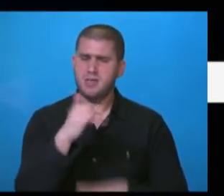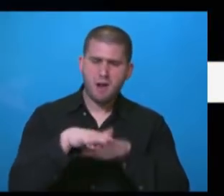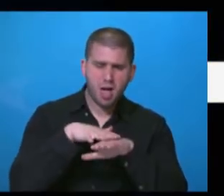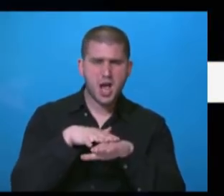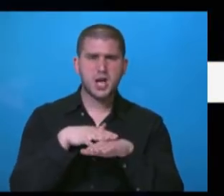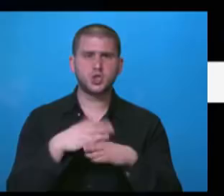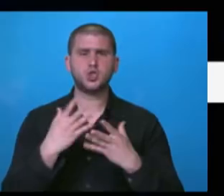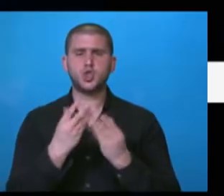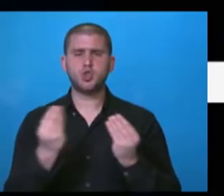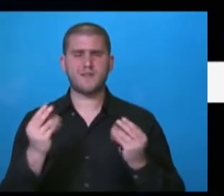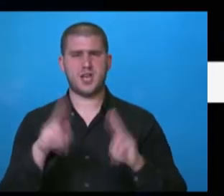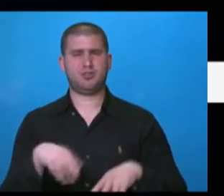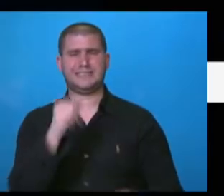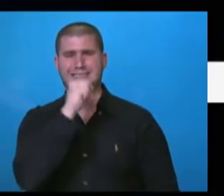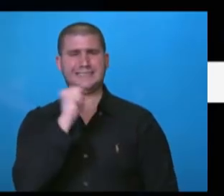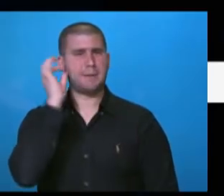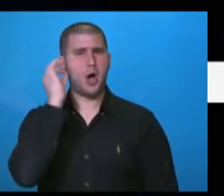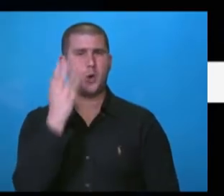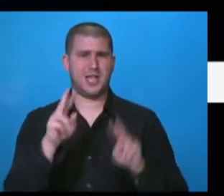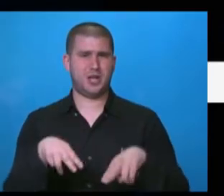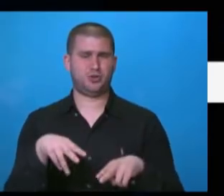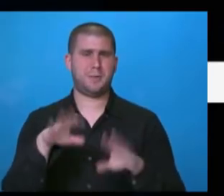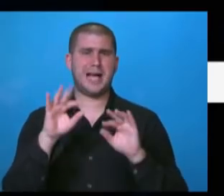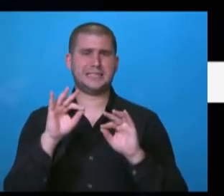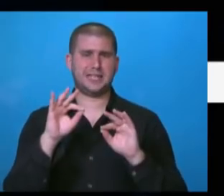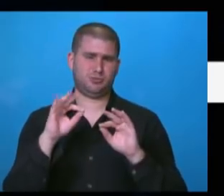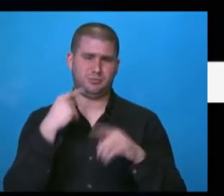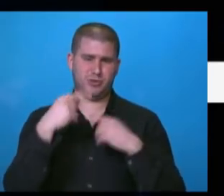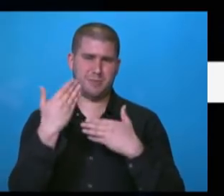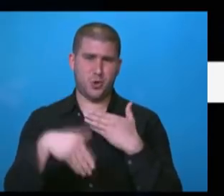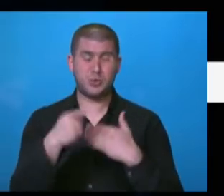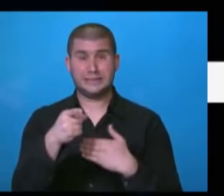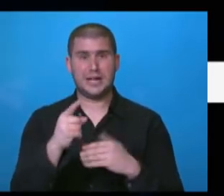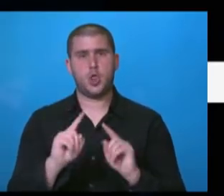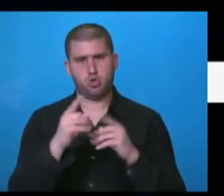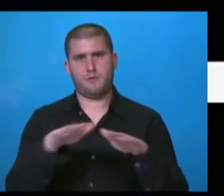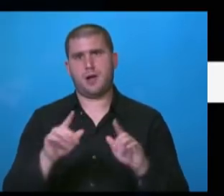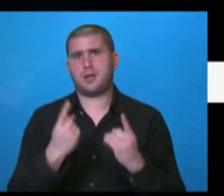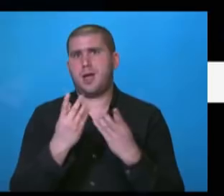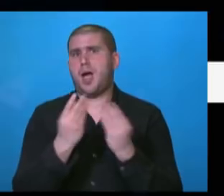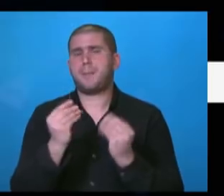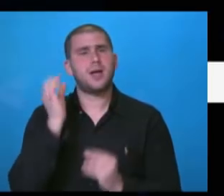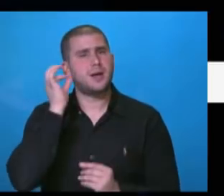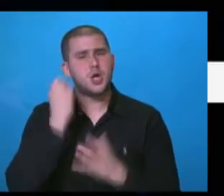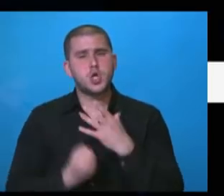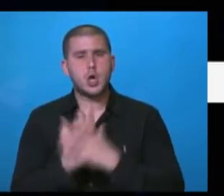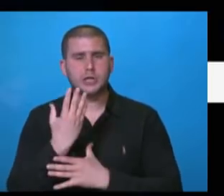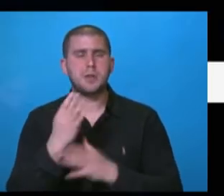השפע של הזמרות שהיו בעשור האחרון, וזו בהחלט תופעה שקרתה. הרבה יוצרות, בעיקר